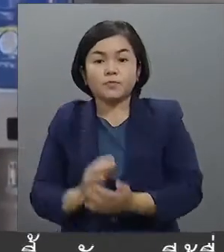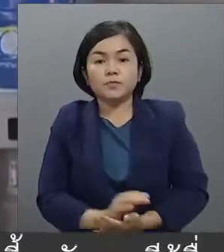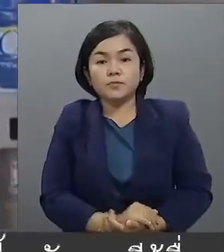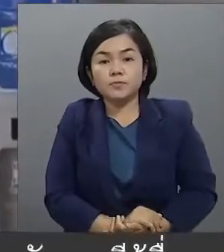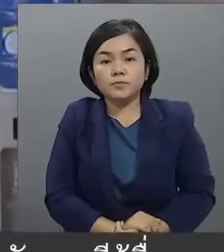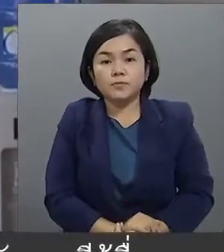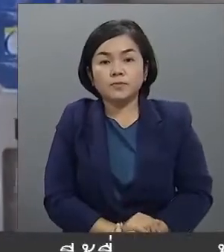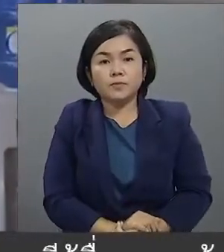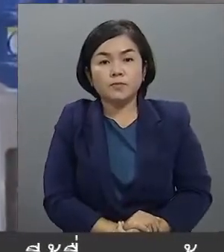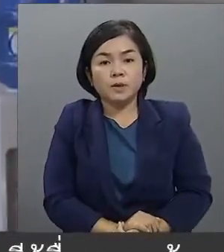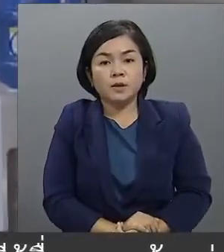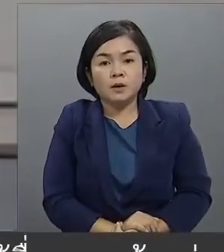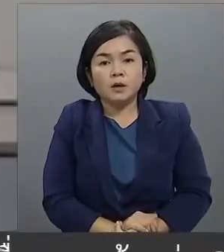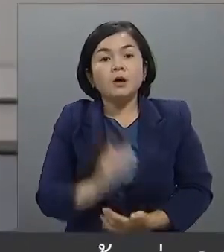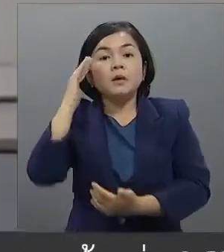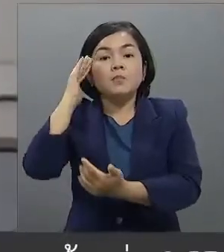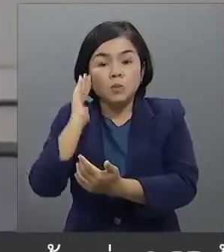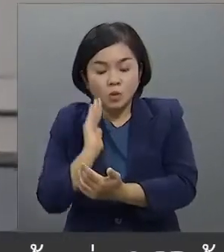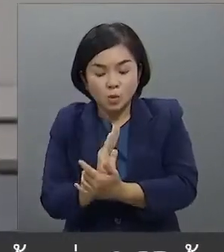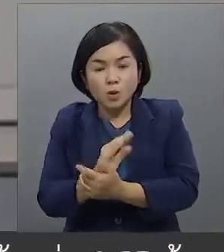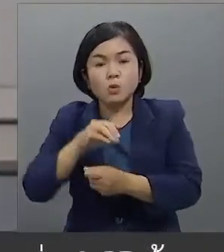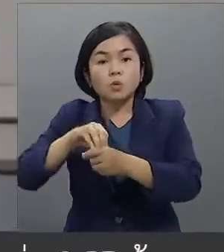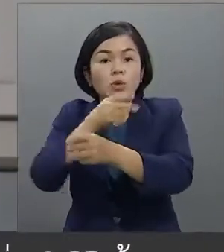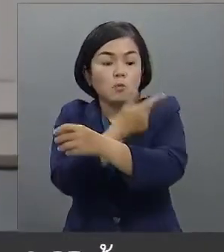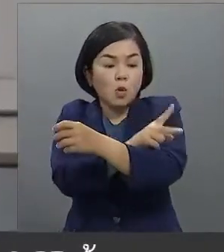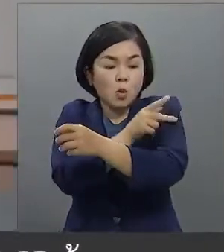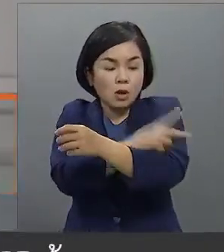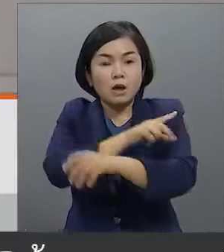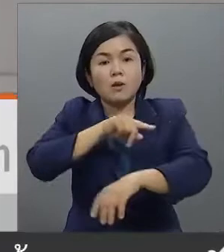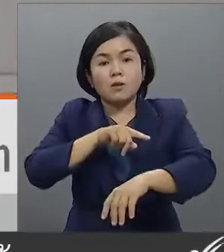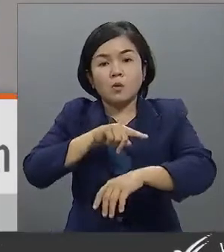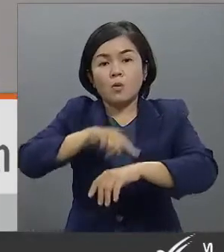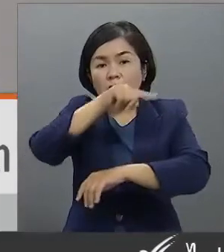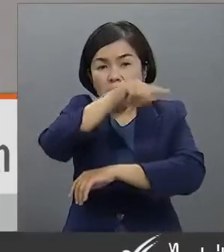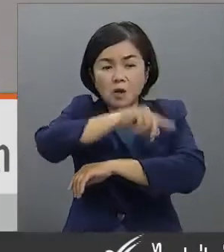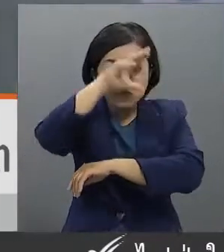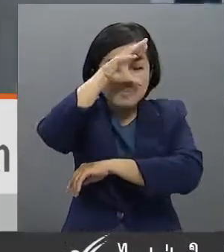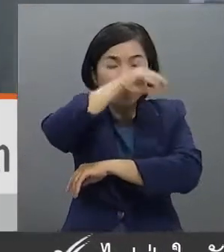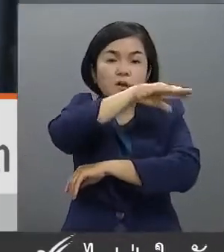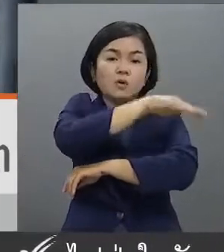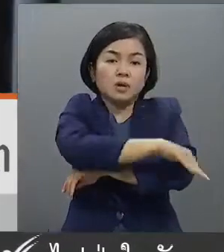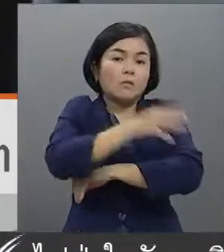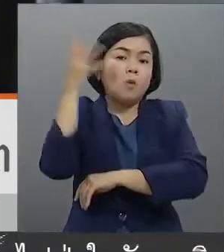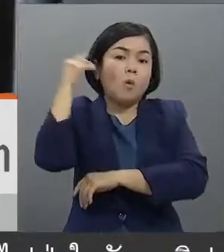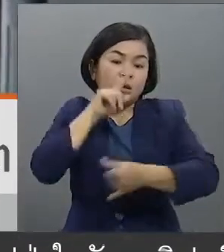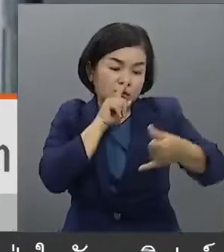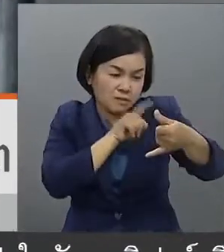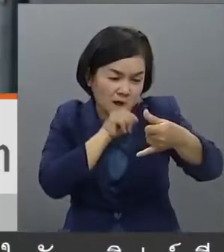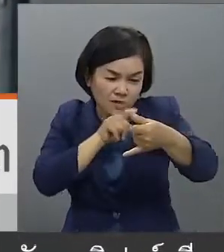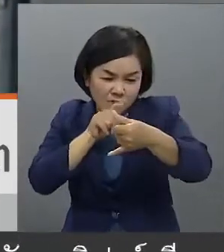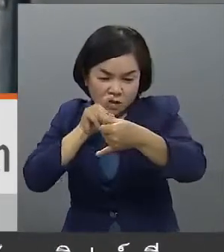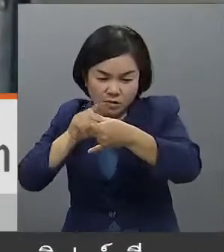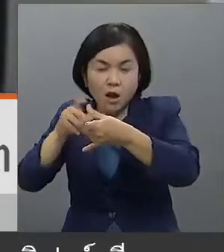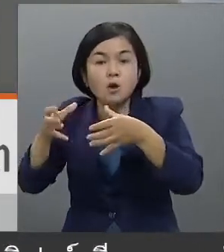พนักงานสอบสวนสภ.เมืองภูเก็ตนะคะใช้เวลาช่วงบ่ายถึงค่ำวันนี้ค่ะสอบปากคำกลุ่มนักศึกษาทั้งรุ่นพี่แล้